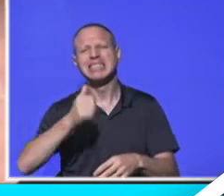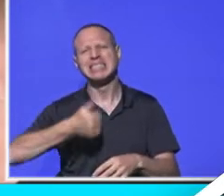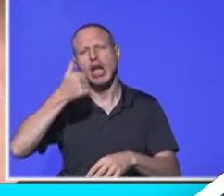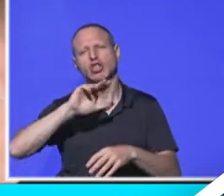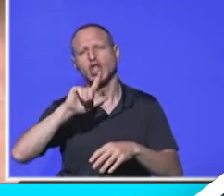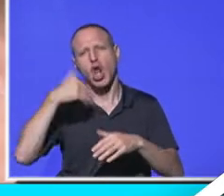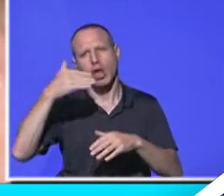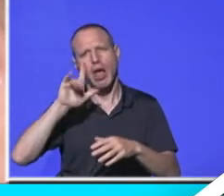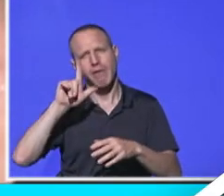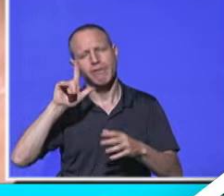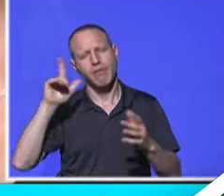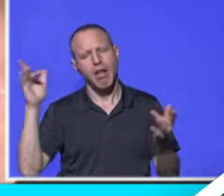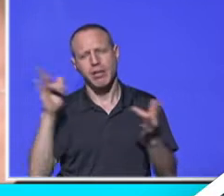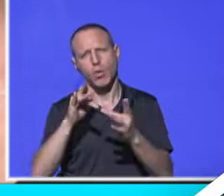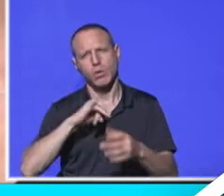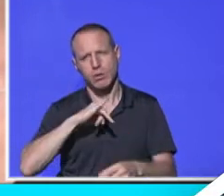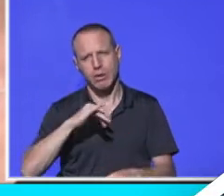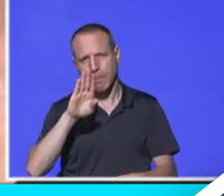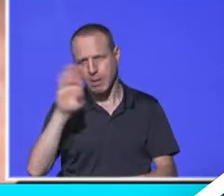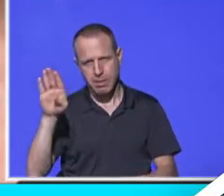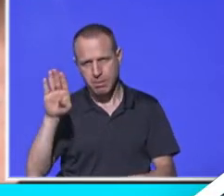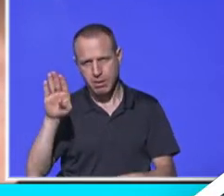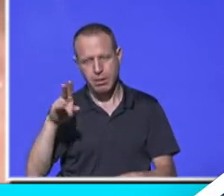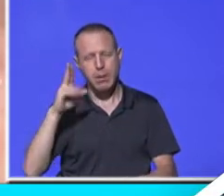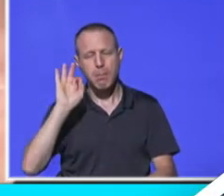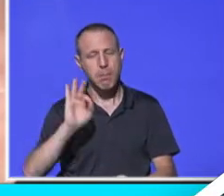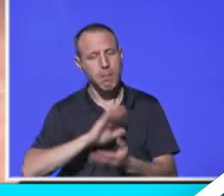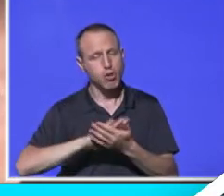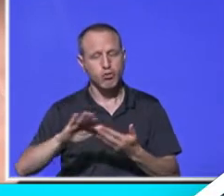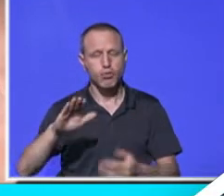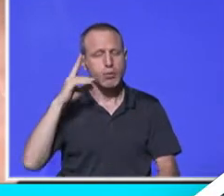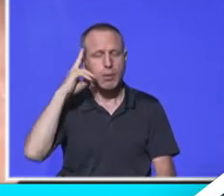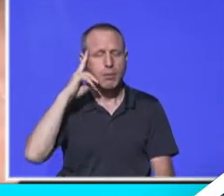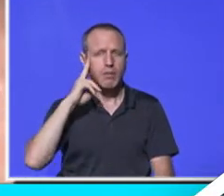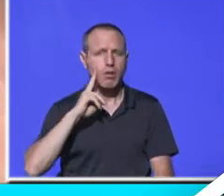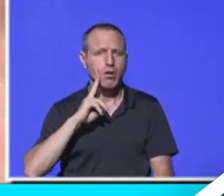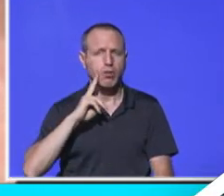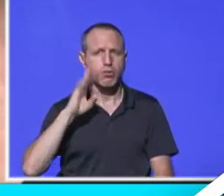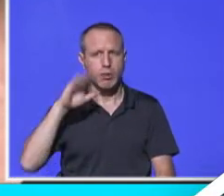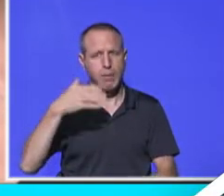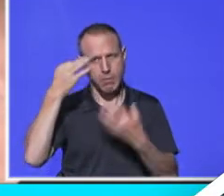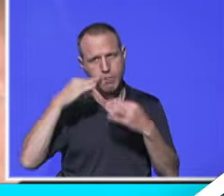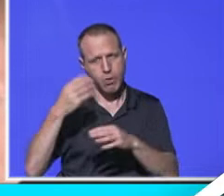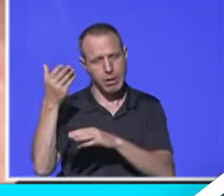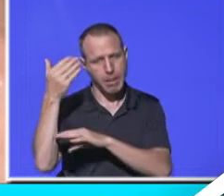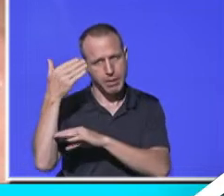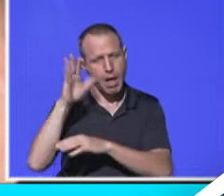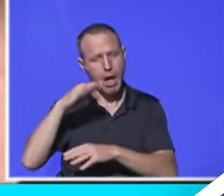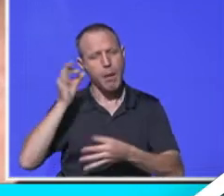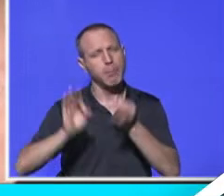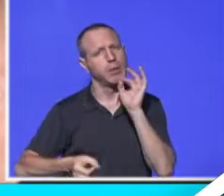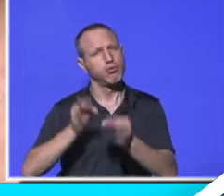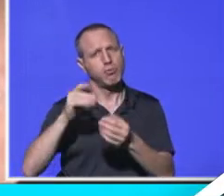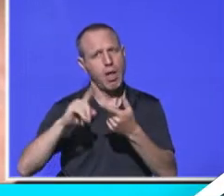הסדר ניגוד העניינים. בנימין נתניהו פשוט מבזה גם את אזרחי המדינה, גם את בית המשפט,